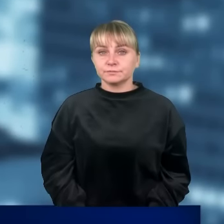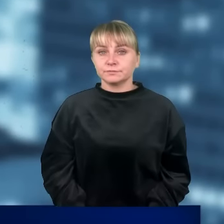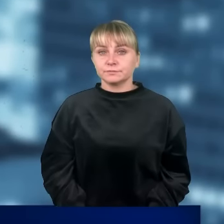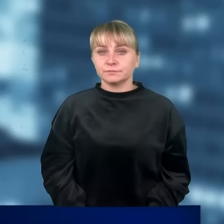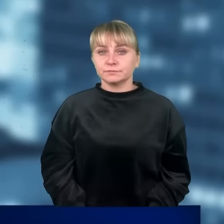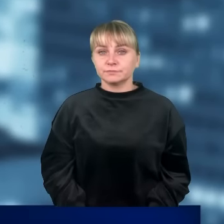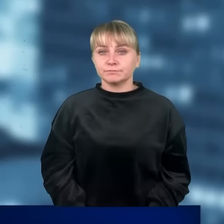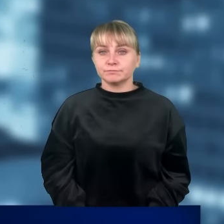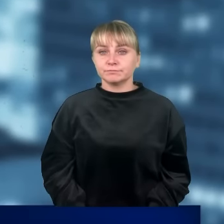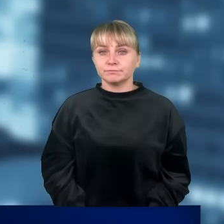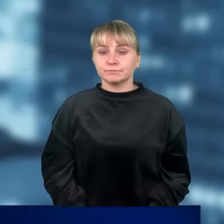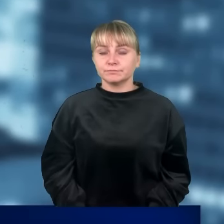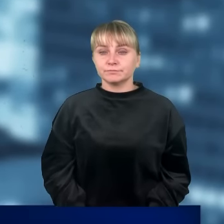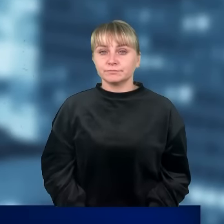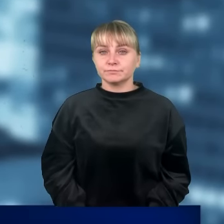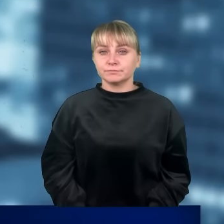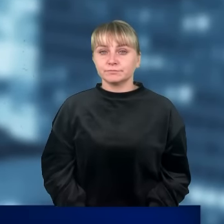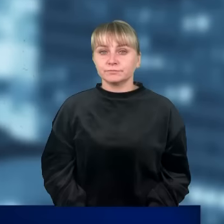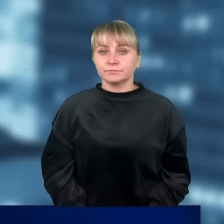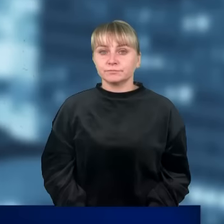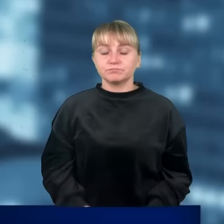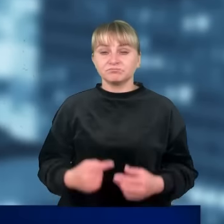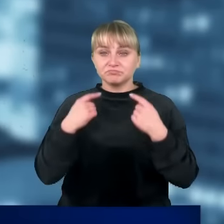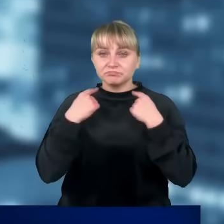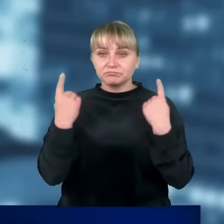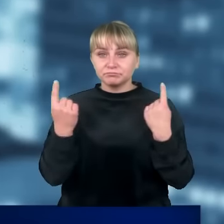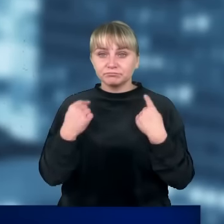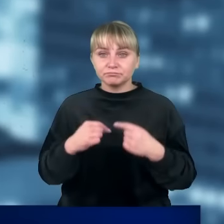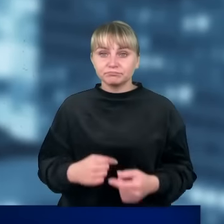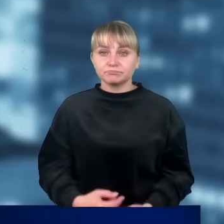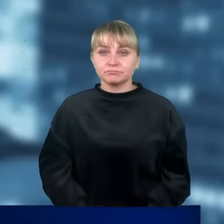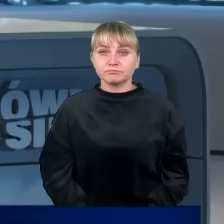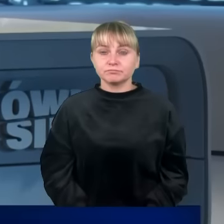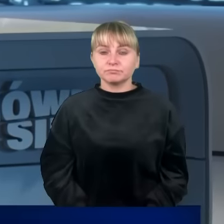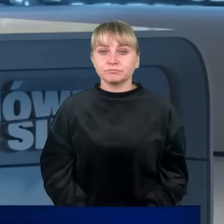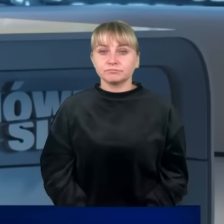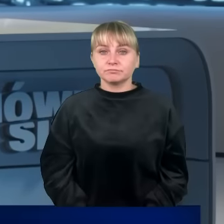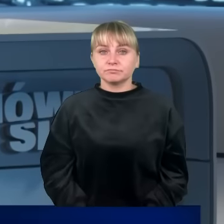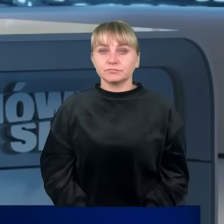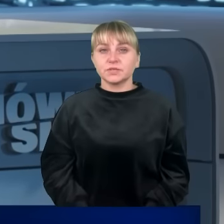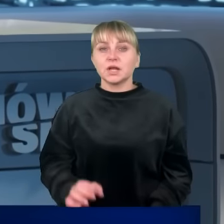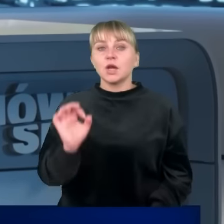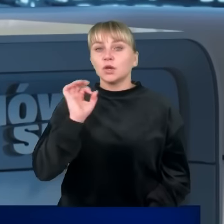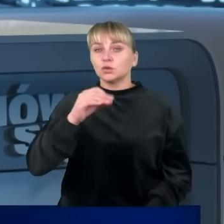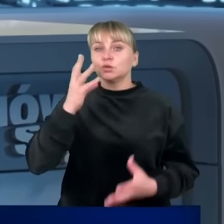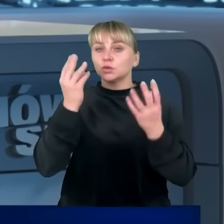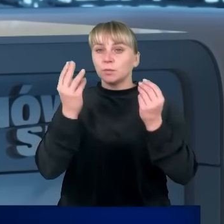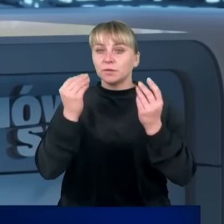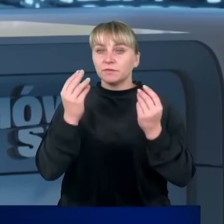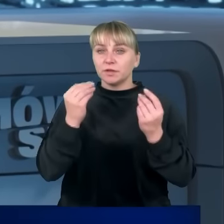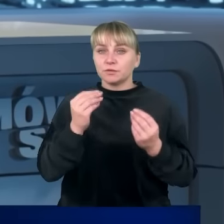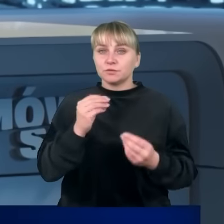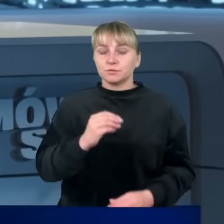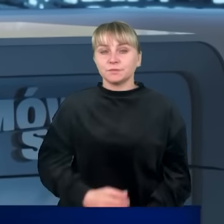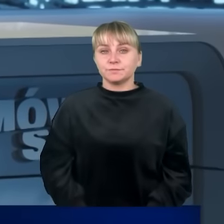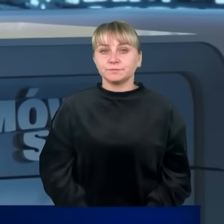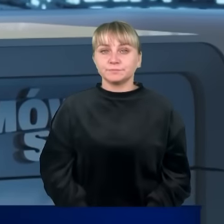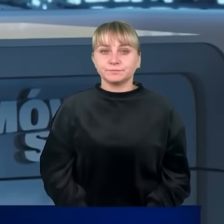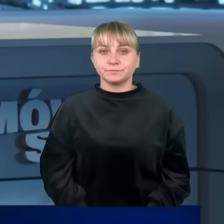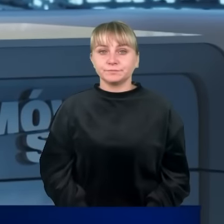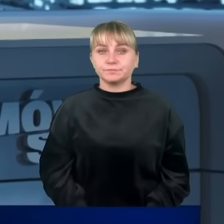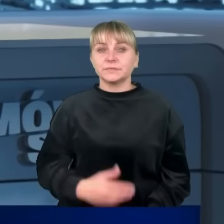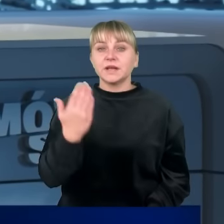Hallo. Nie widzę, nie słyszę. Dobry wieczór. Dobry wieczór panie Krzysztofie. Panie Jacku,